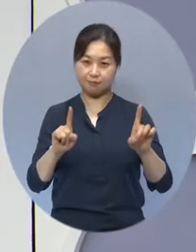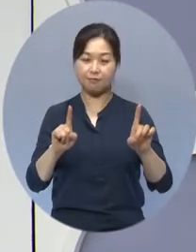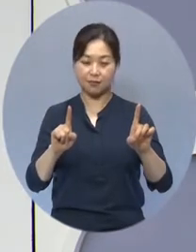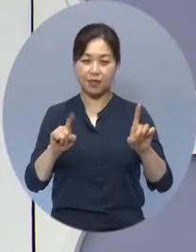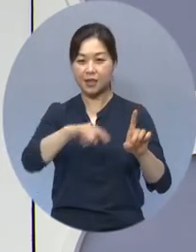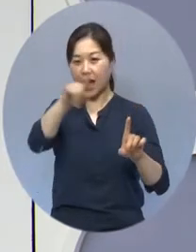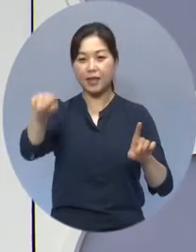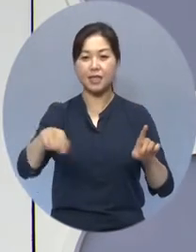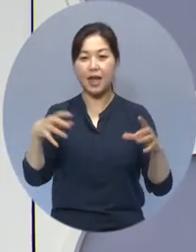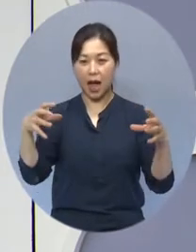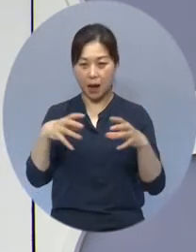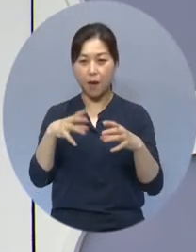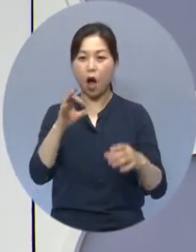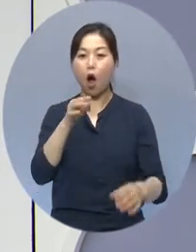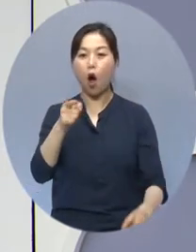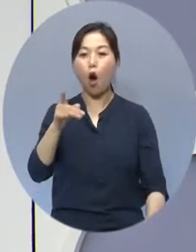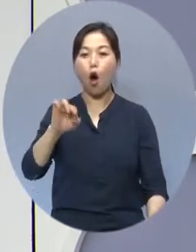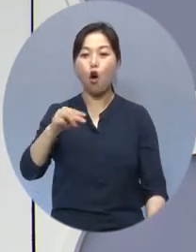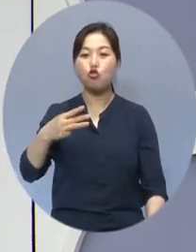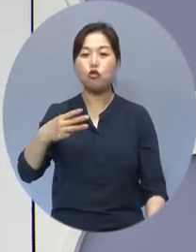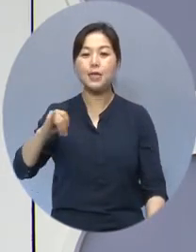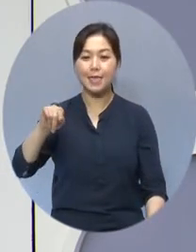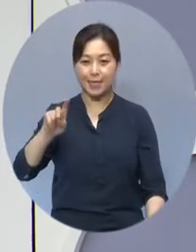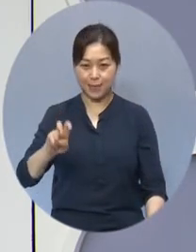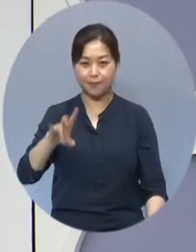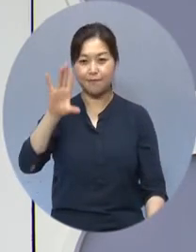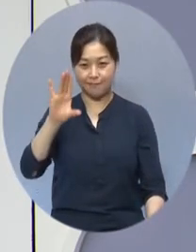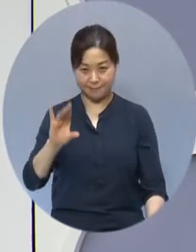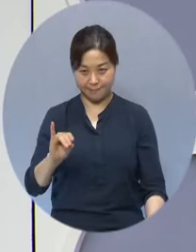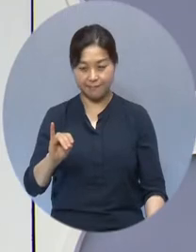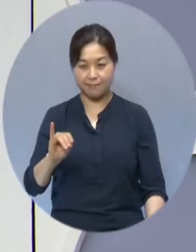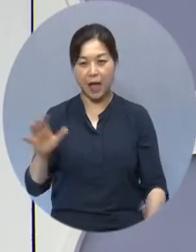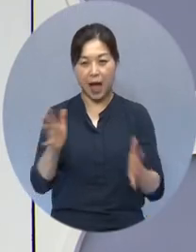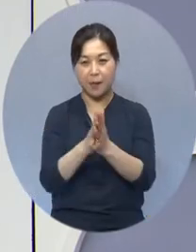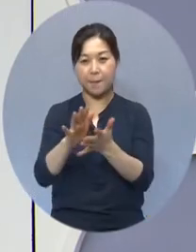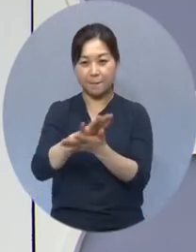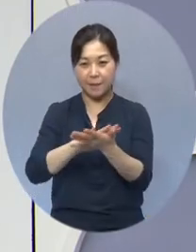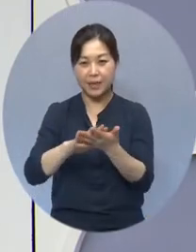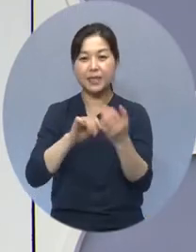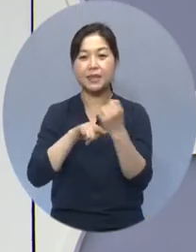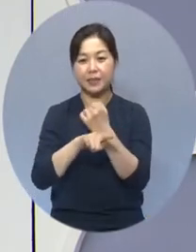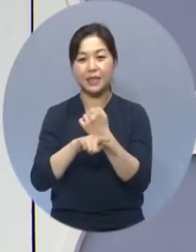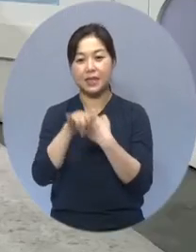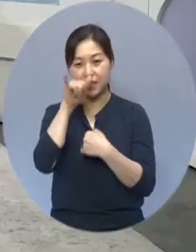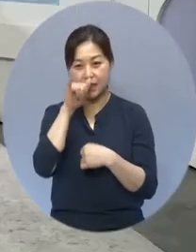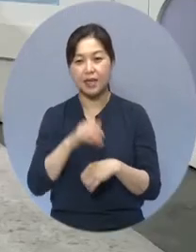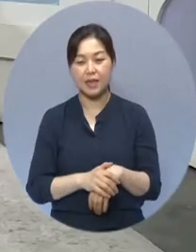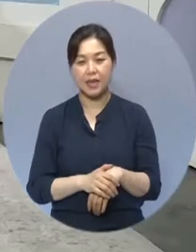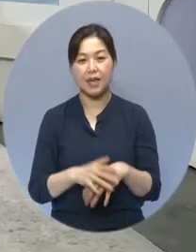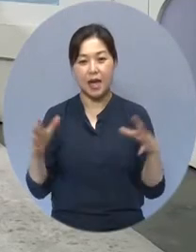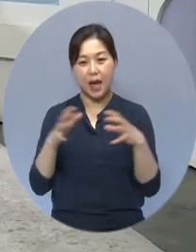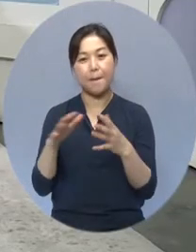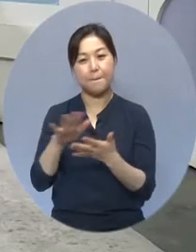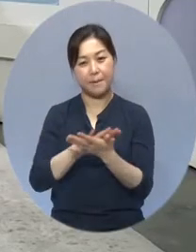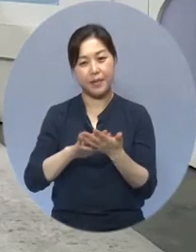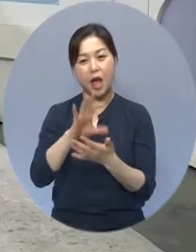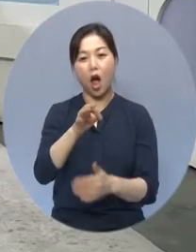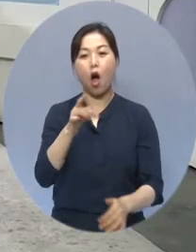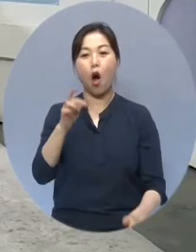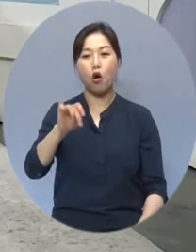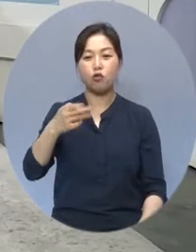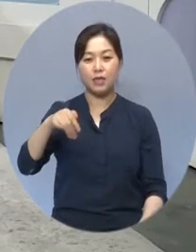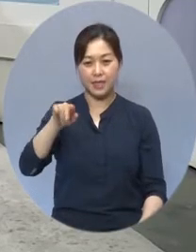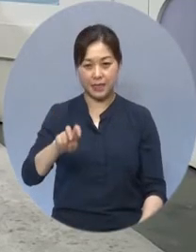어울린다. 그런 뜻에서 이제 어울림 파크. 예, 그래서 이제 어울림. 예, 우리